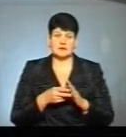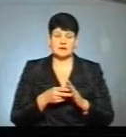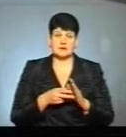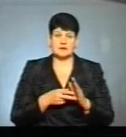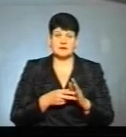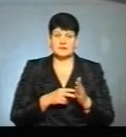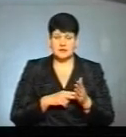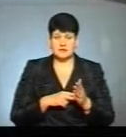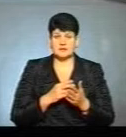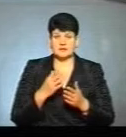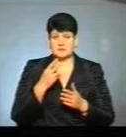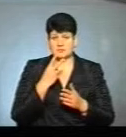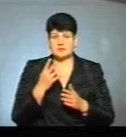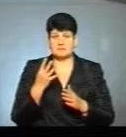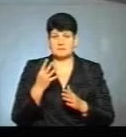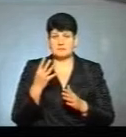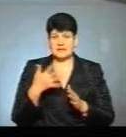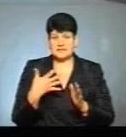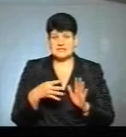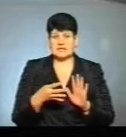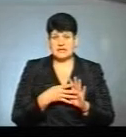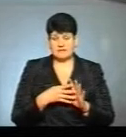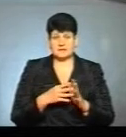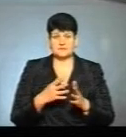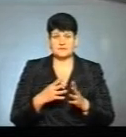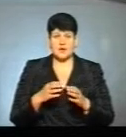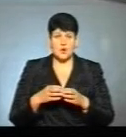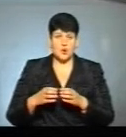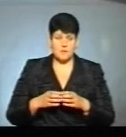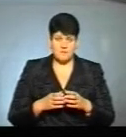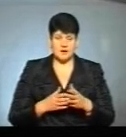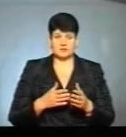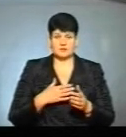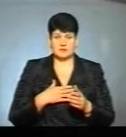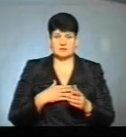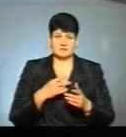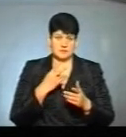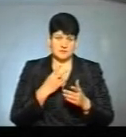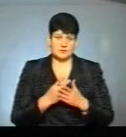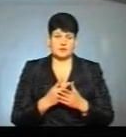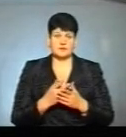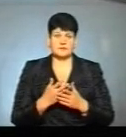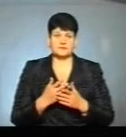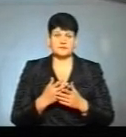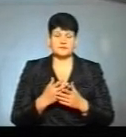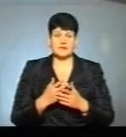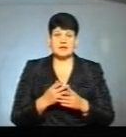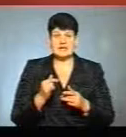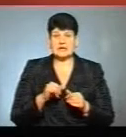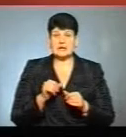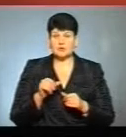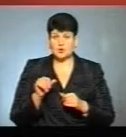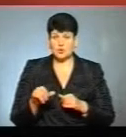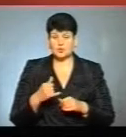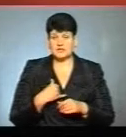59 об'єднаних територіальних громад. Настасівська громада у нас діюча, визнана спроможною, але не передбачена перспективним планом. Ну і крім того, у